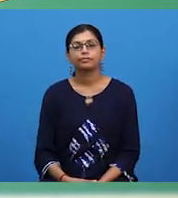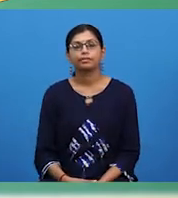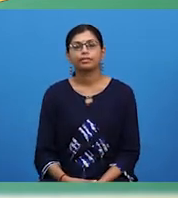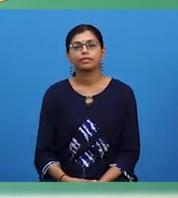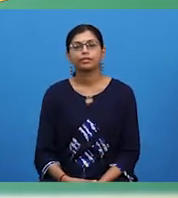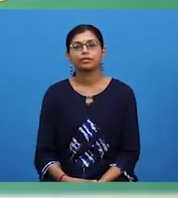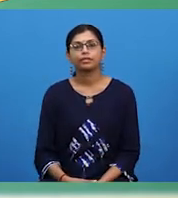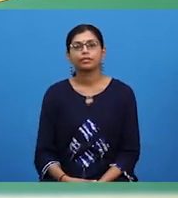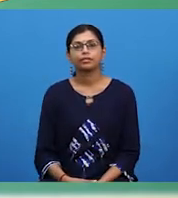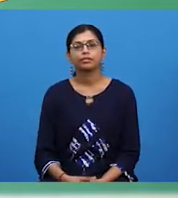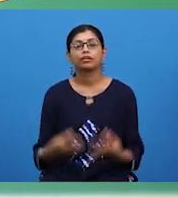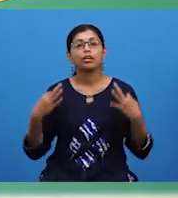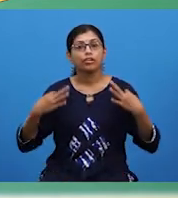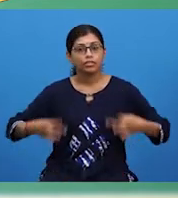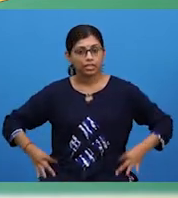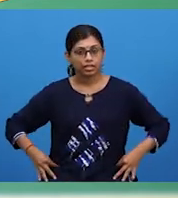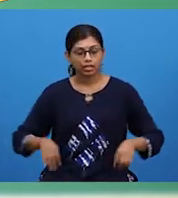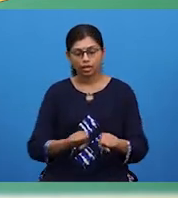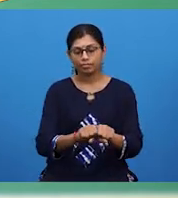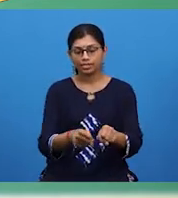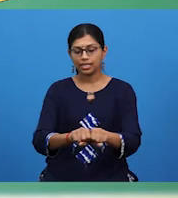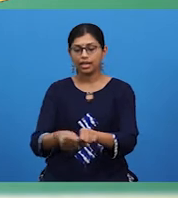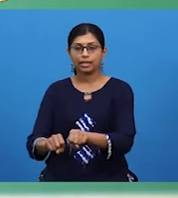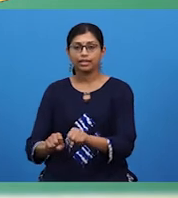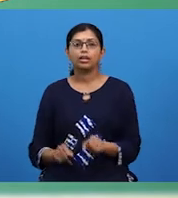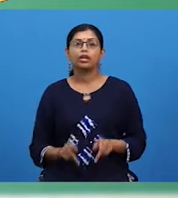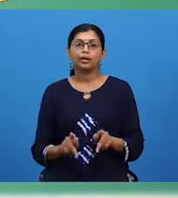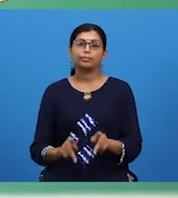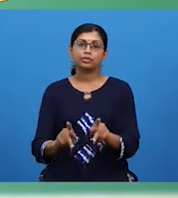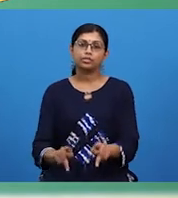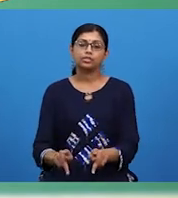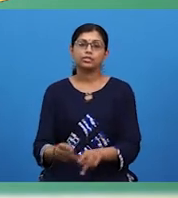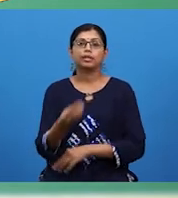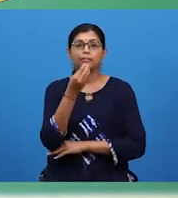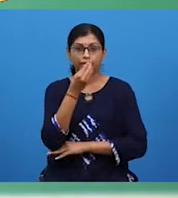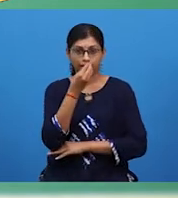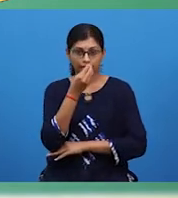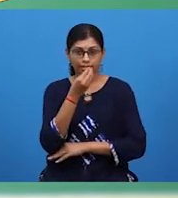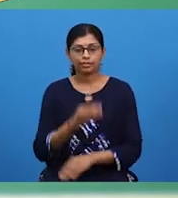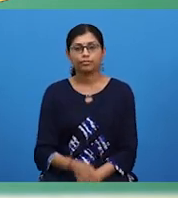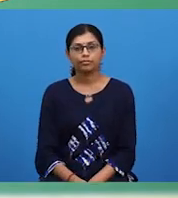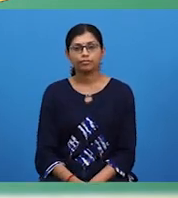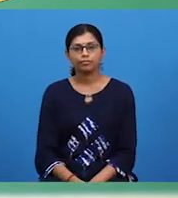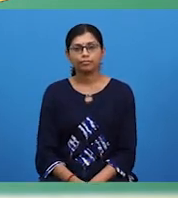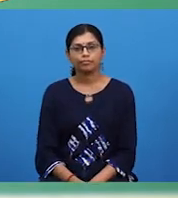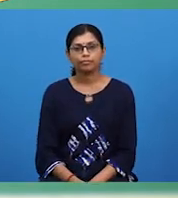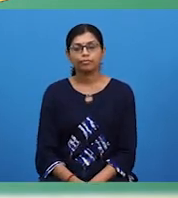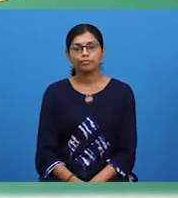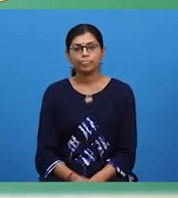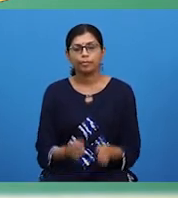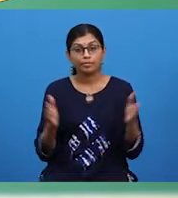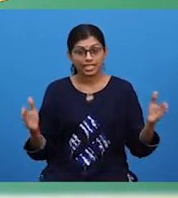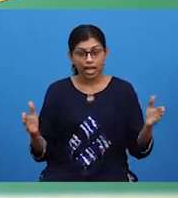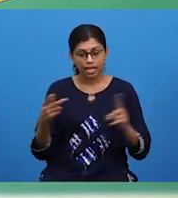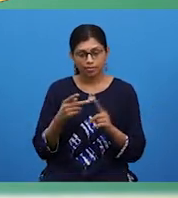Pencernaan fizikal merupakan proses pemecahan makanan yang dimakan kepada cepisan-cepisan kecil di dalam